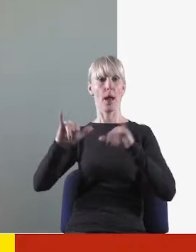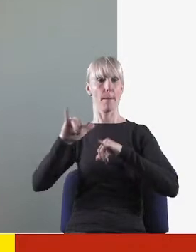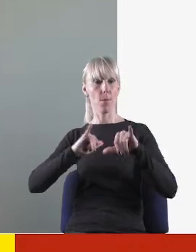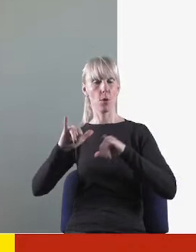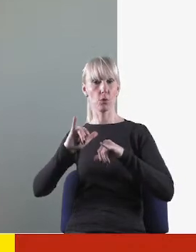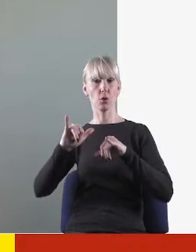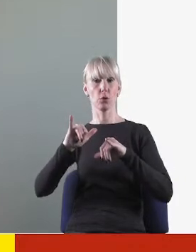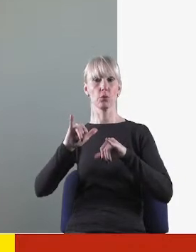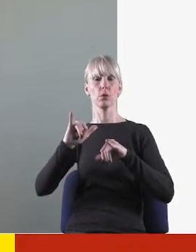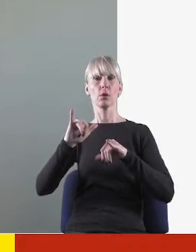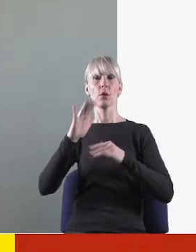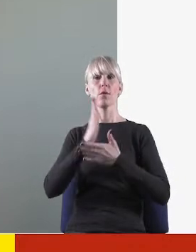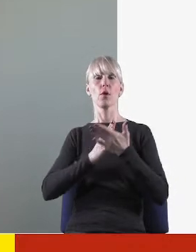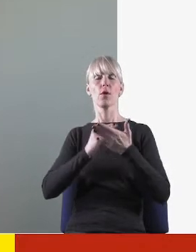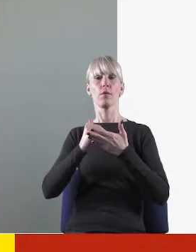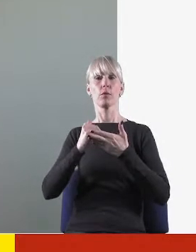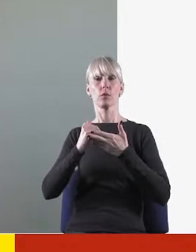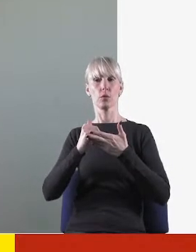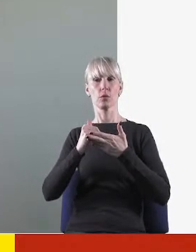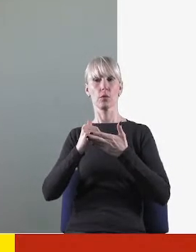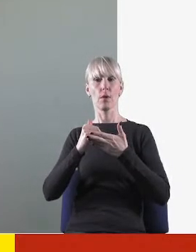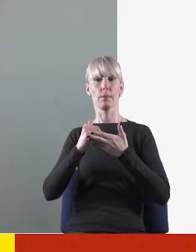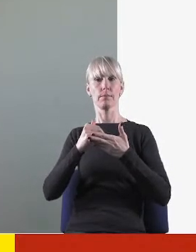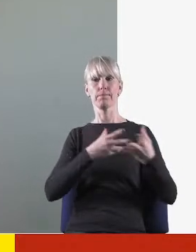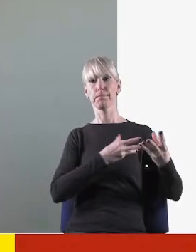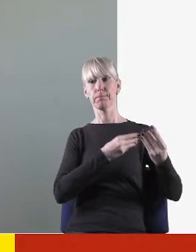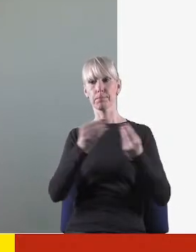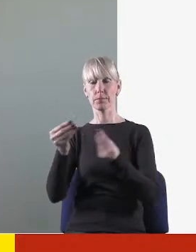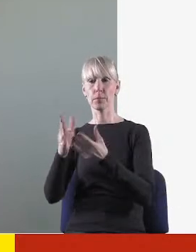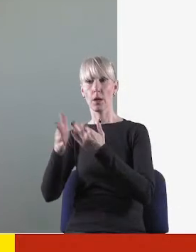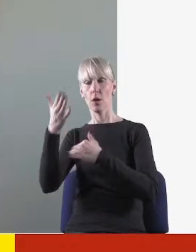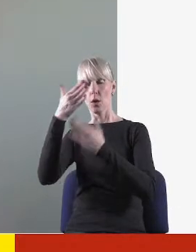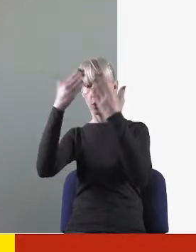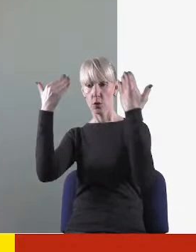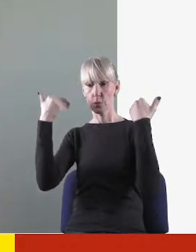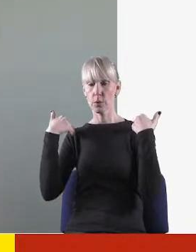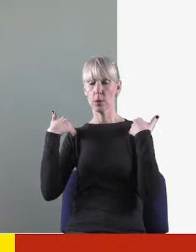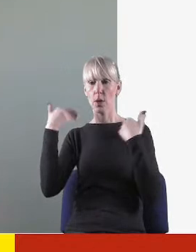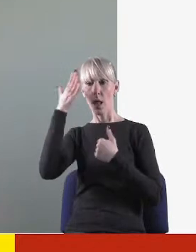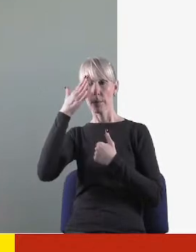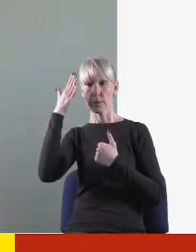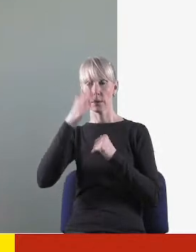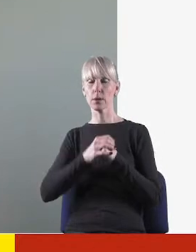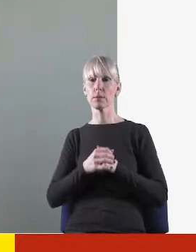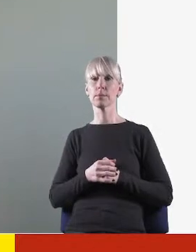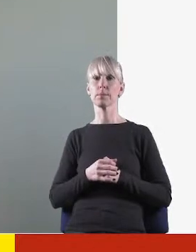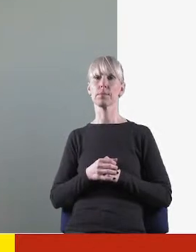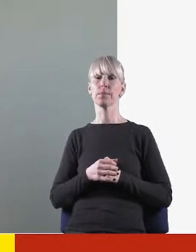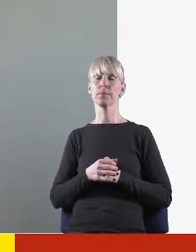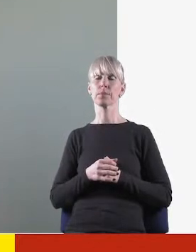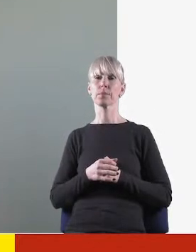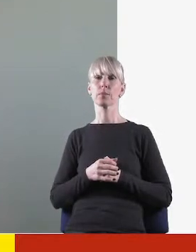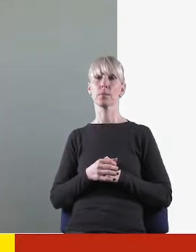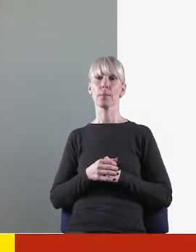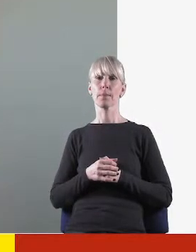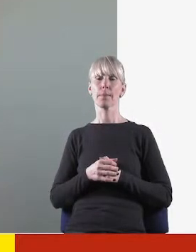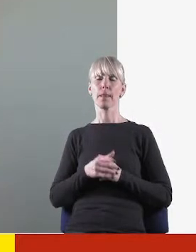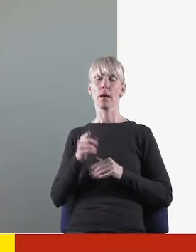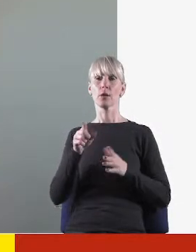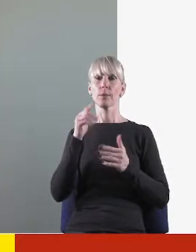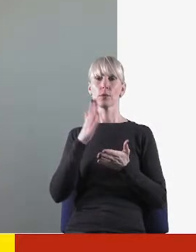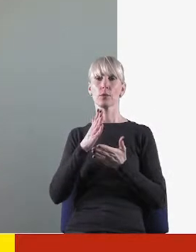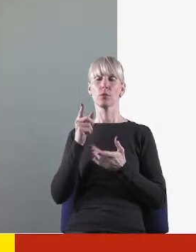województwa we władanie szpitala psychiatrycznego, właśnie po to, żeby stworzyć